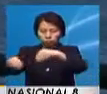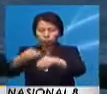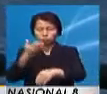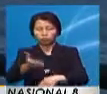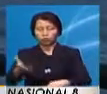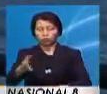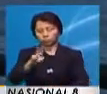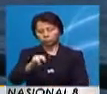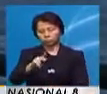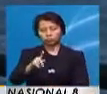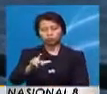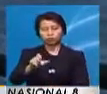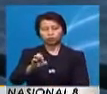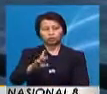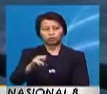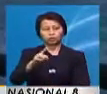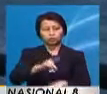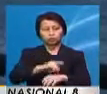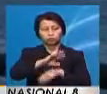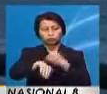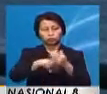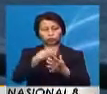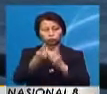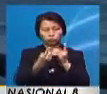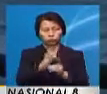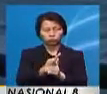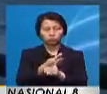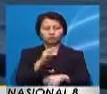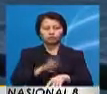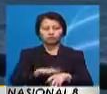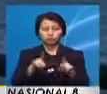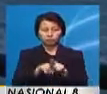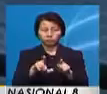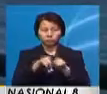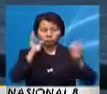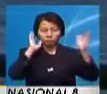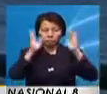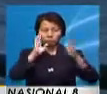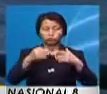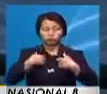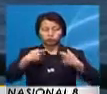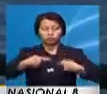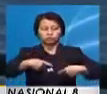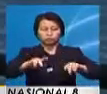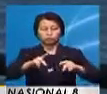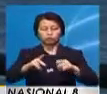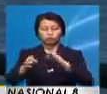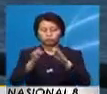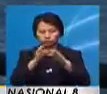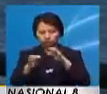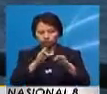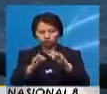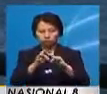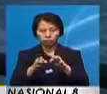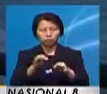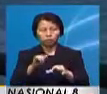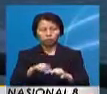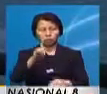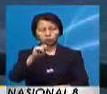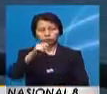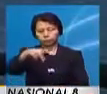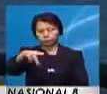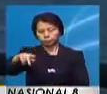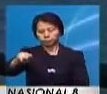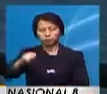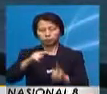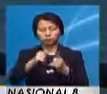bahan-bahan nuklear di seluruh dunia. Dan pada masa sama, Malaysia berpeluang menjelaskan aktiviti-aktiviti TPPA